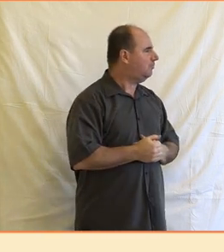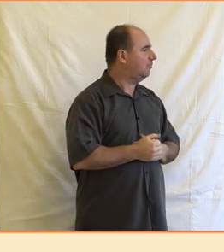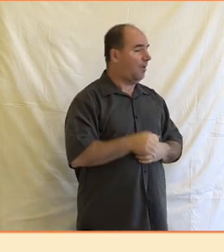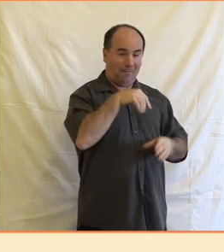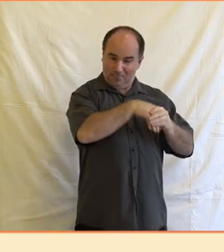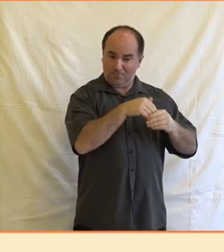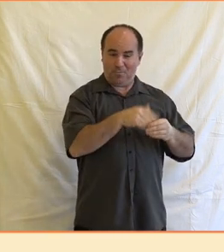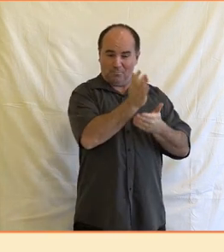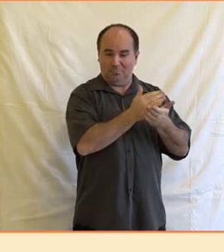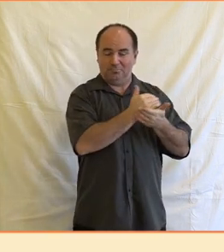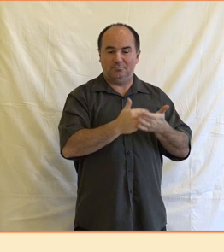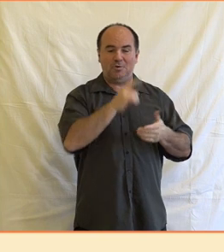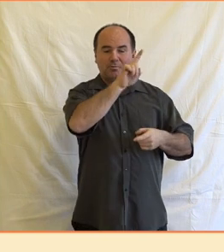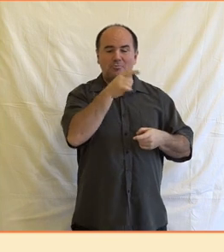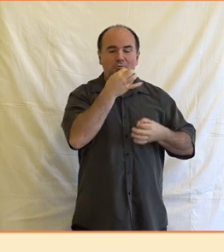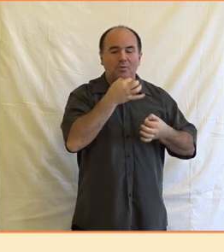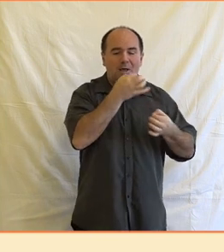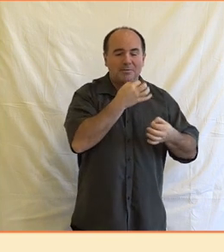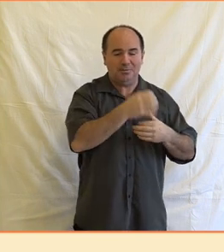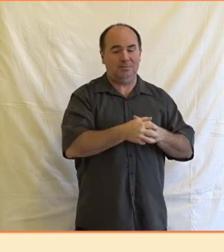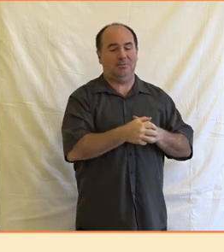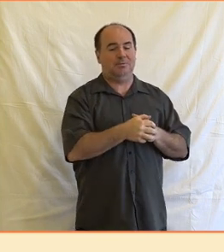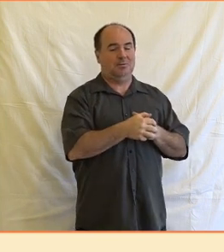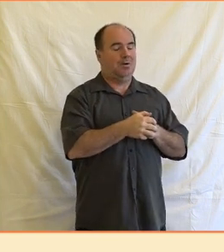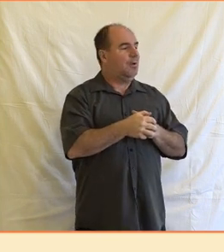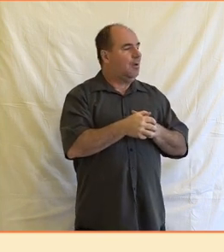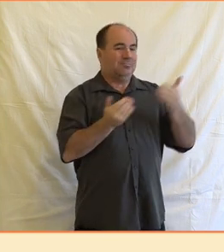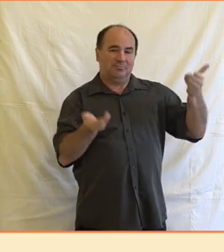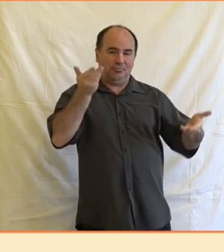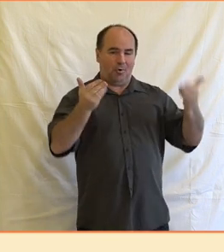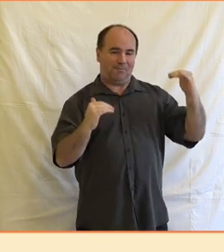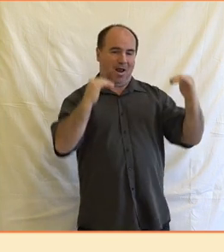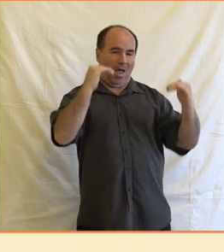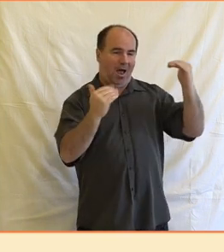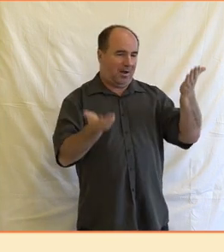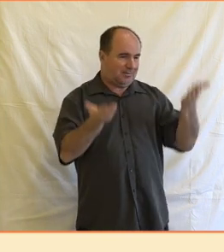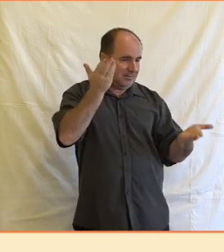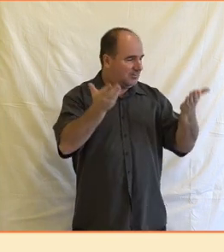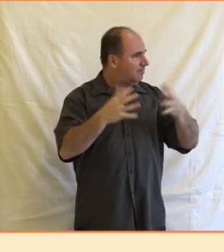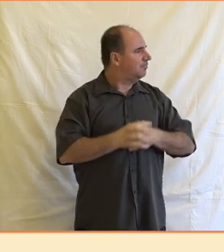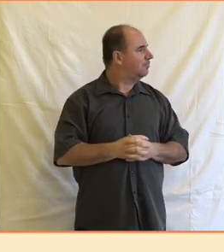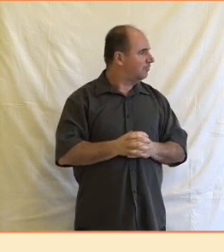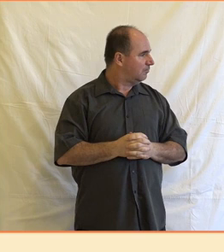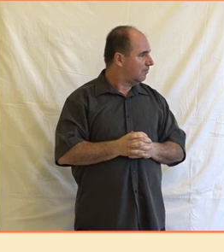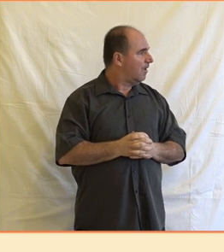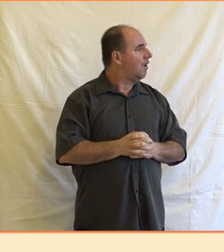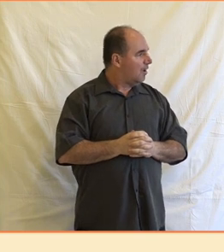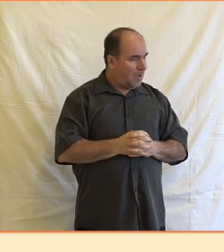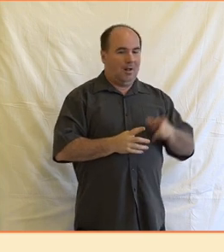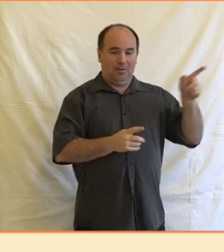ta možnost komparace z toho vycházela. Zároveň velmi zajímavé byly ty baterie otázek, které